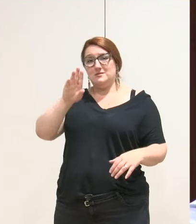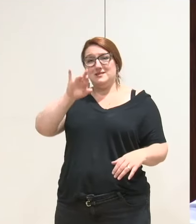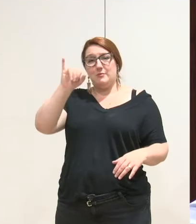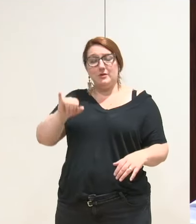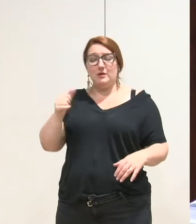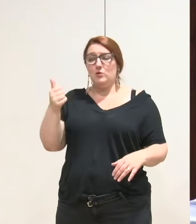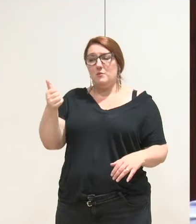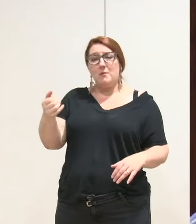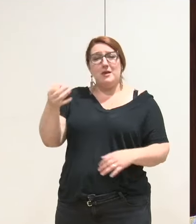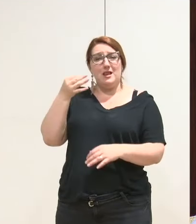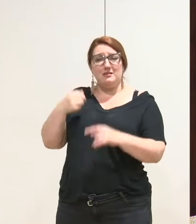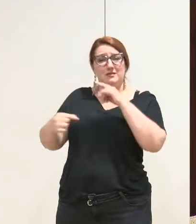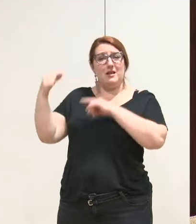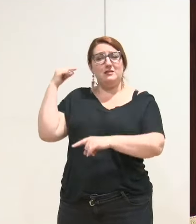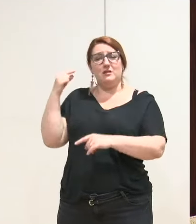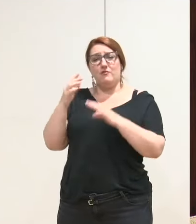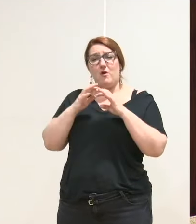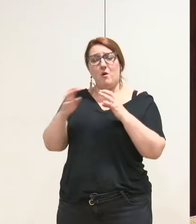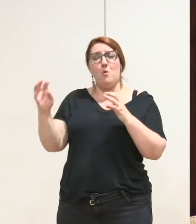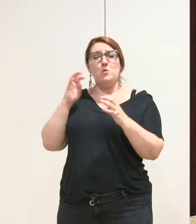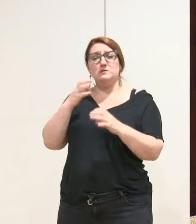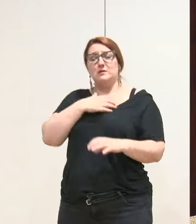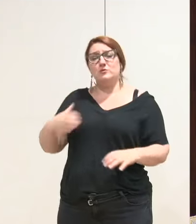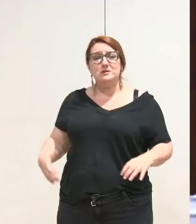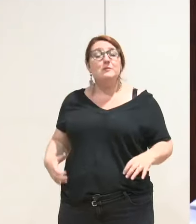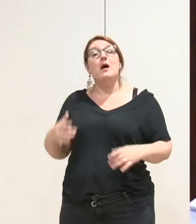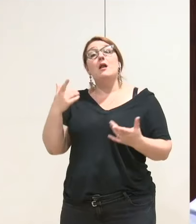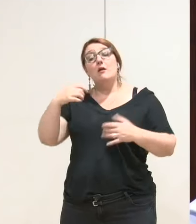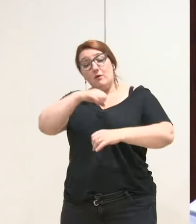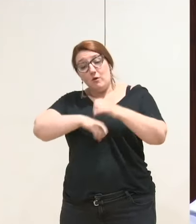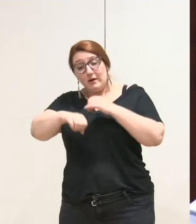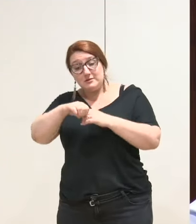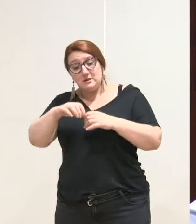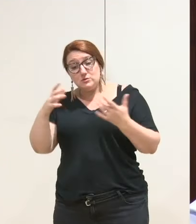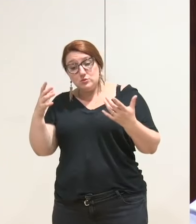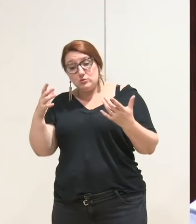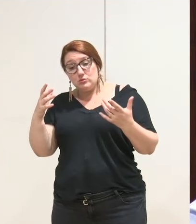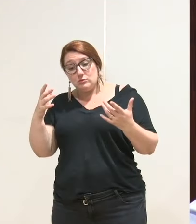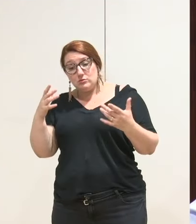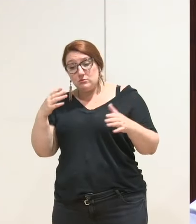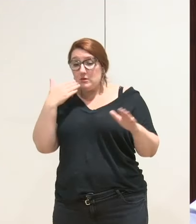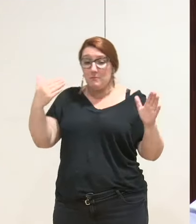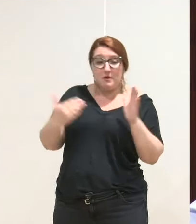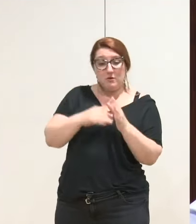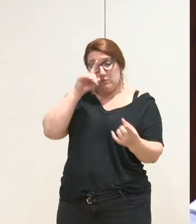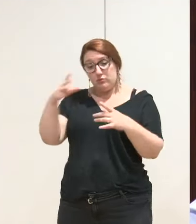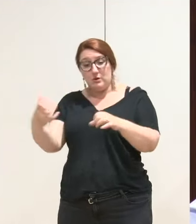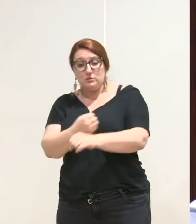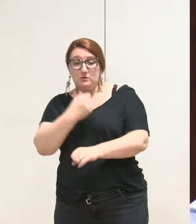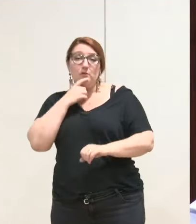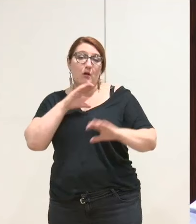municipal si nous ne mettons pas en place toutes les conditions de réussite pour cet équipement ce sera un échec